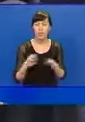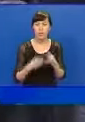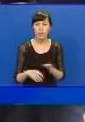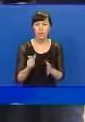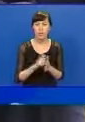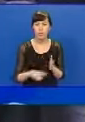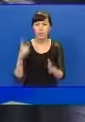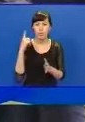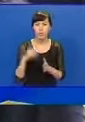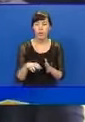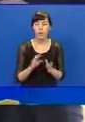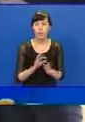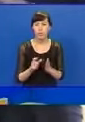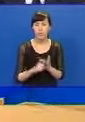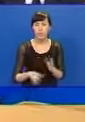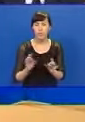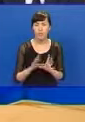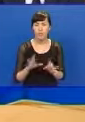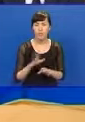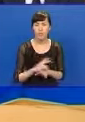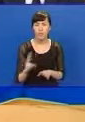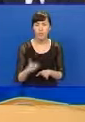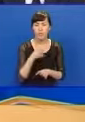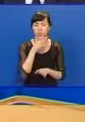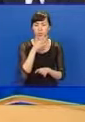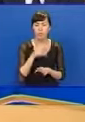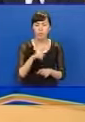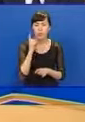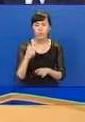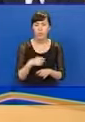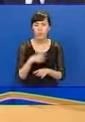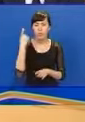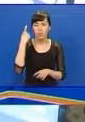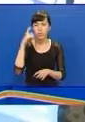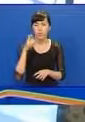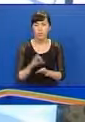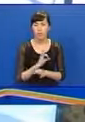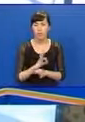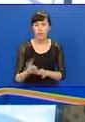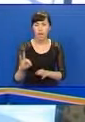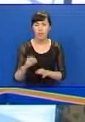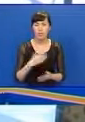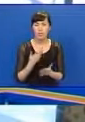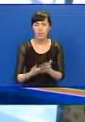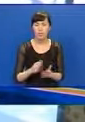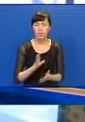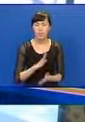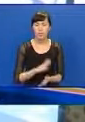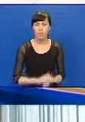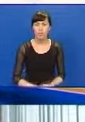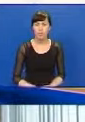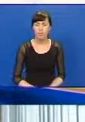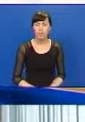озық ойларын өлеңмен өрді. Жыр додасының екінші кезеңінде жастар өз шығармашылығынан тамаша туындыларын ұсынды. Жас